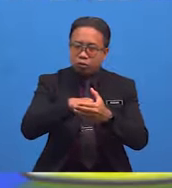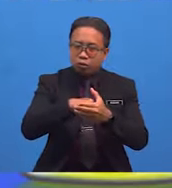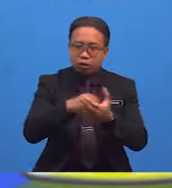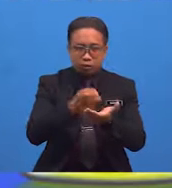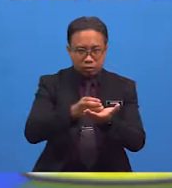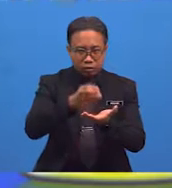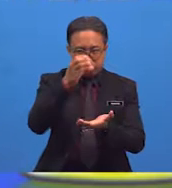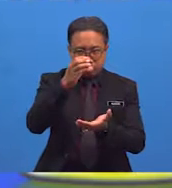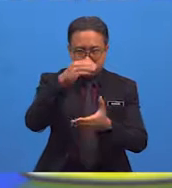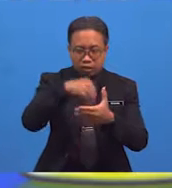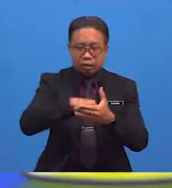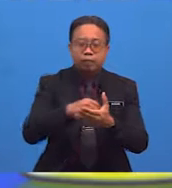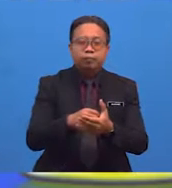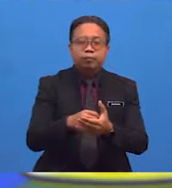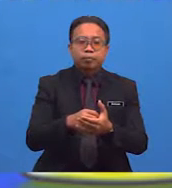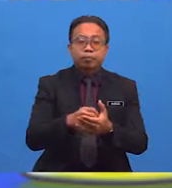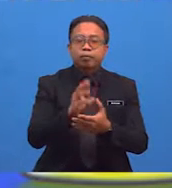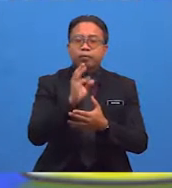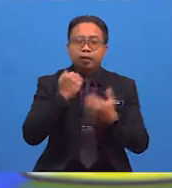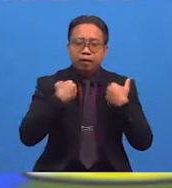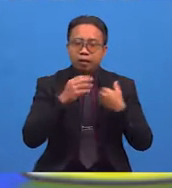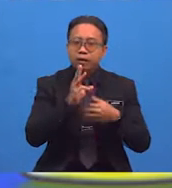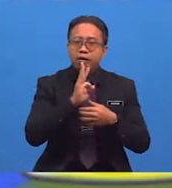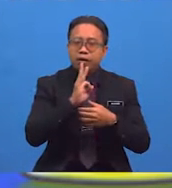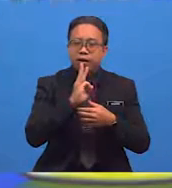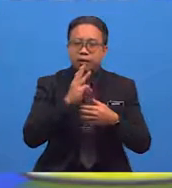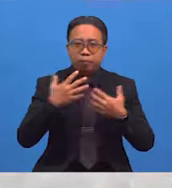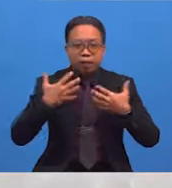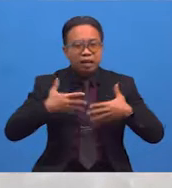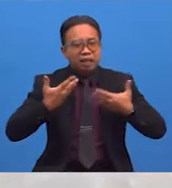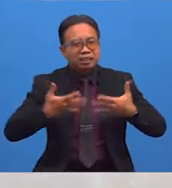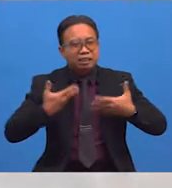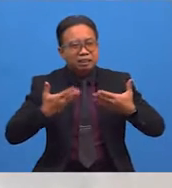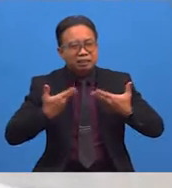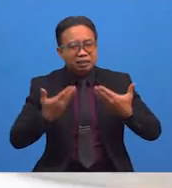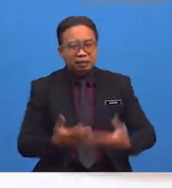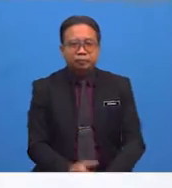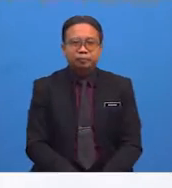kon kaca ini ke dalam besen berisi air panas.